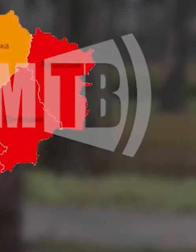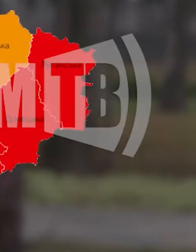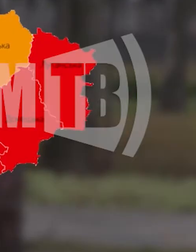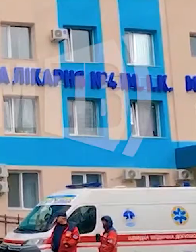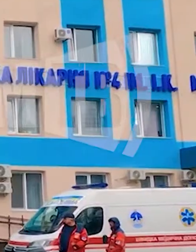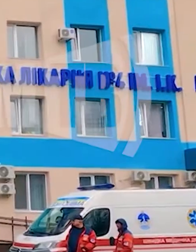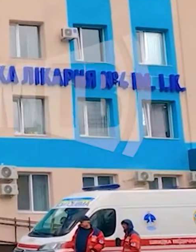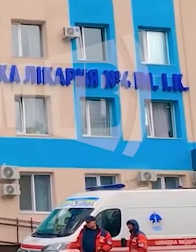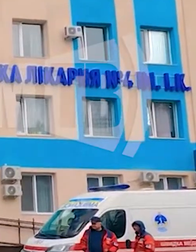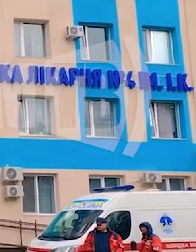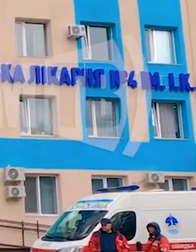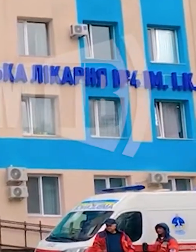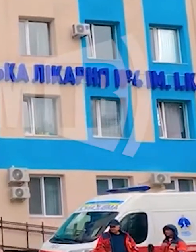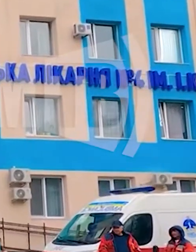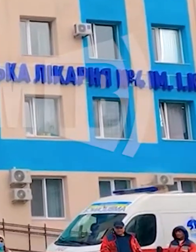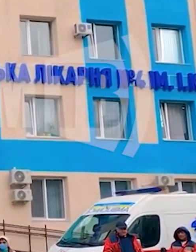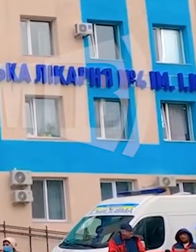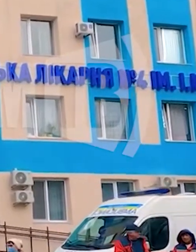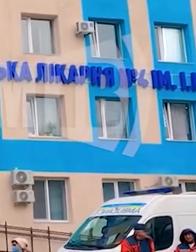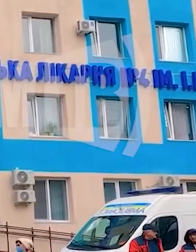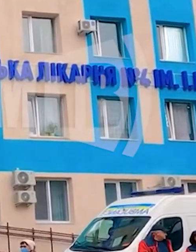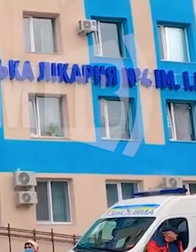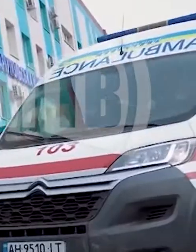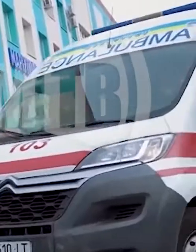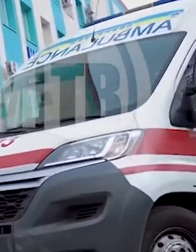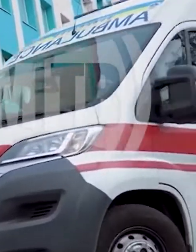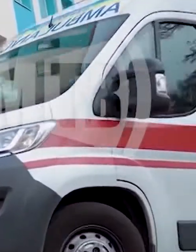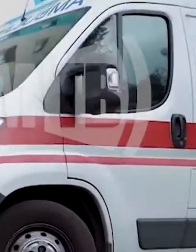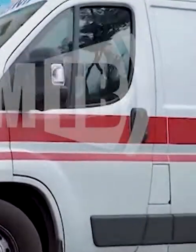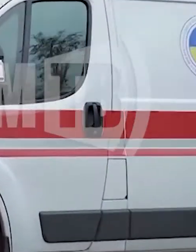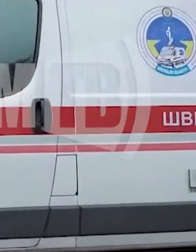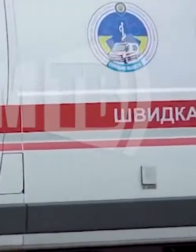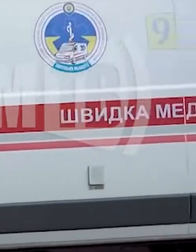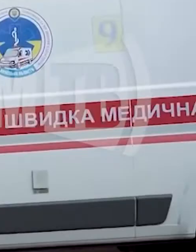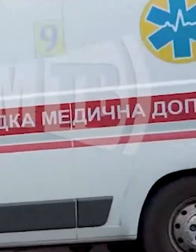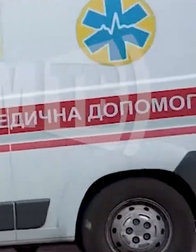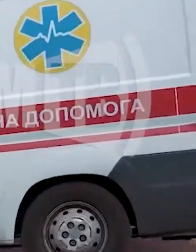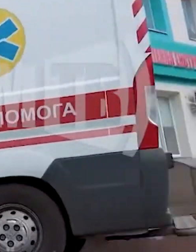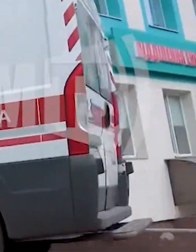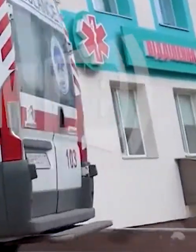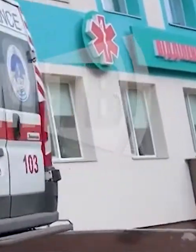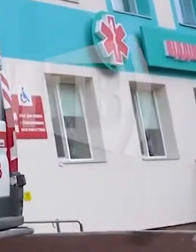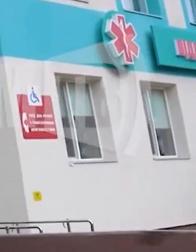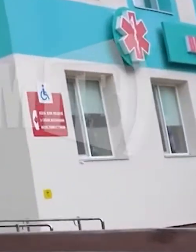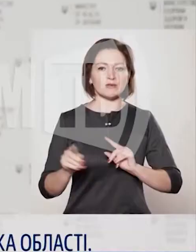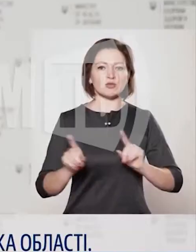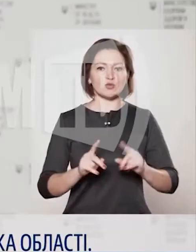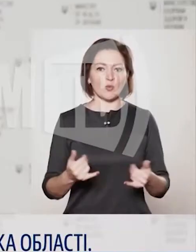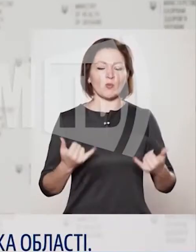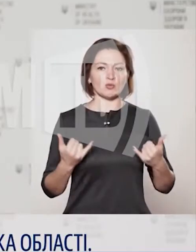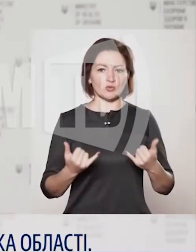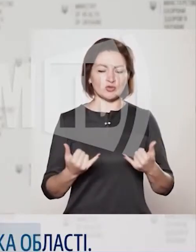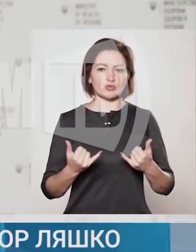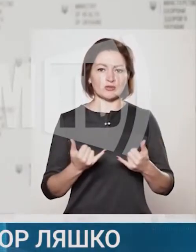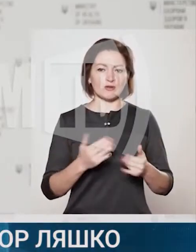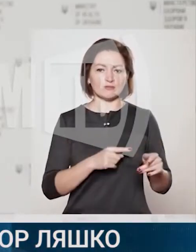Черкаська область. Смертність від ковіду продовжує зростати, і Україна поки що лідирує в Європі за цими показниками. Поточна